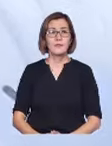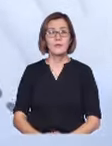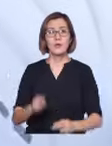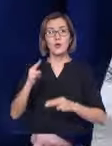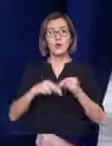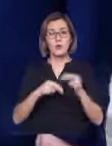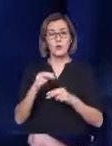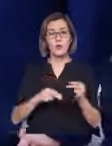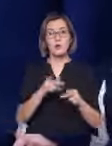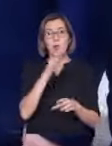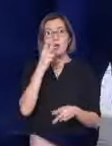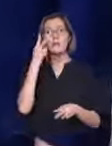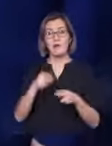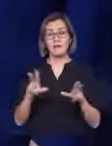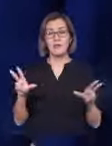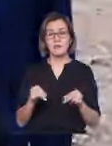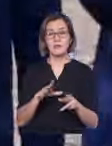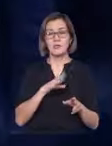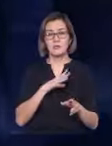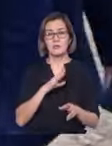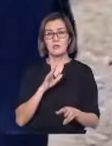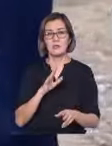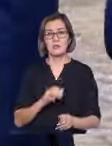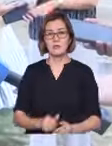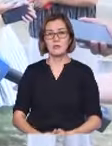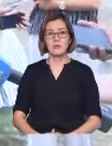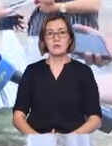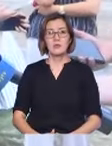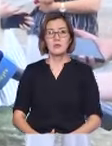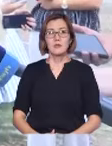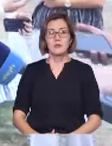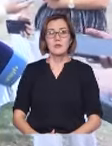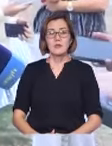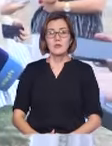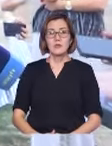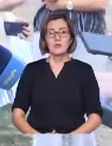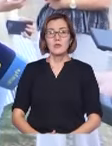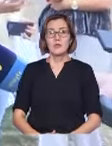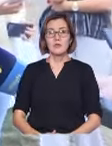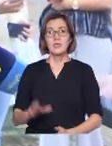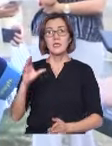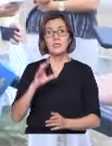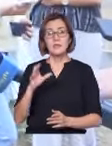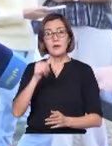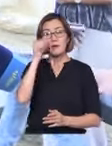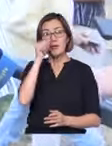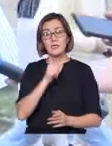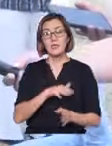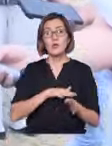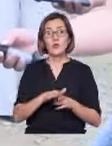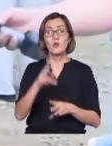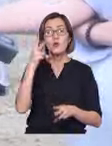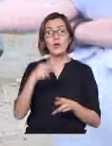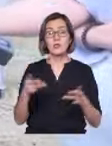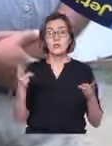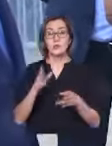Мердігер мерзімінде тапсырылады деп уәде берді. Енді уақыт мерзімі сентябрь айы. Толық көреміз уақытымызды.